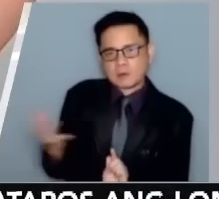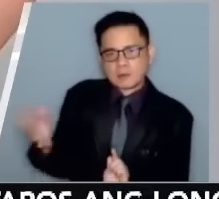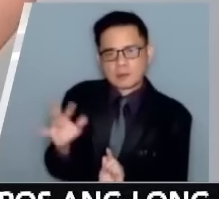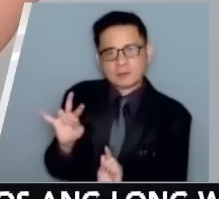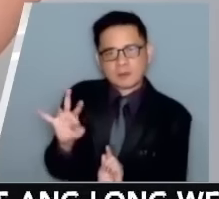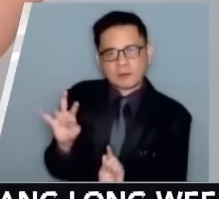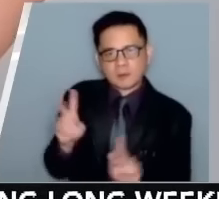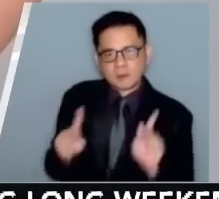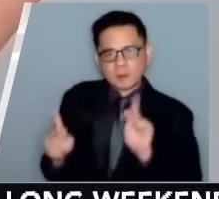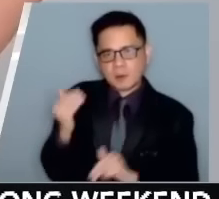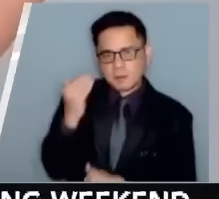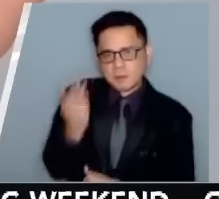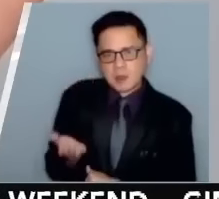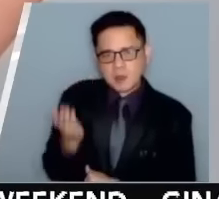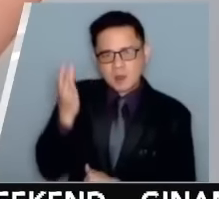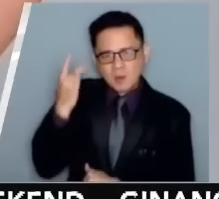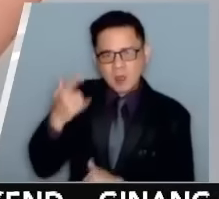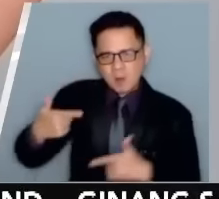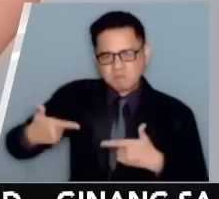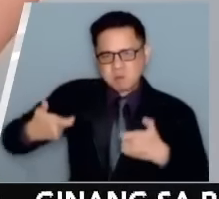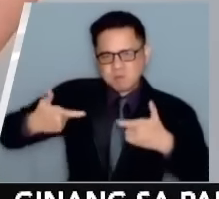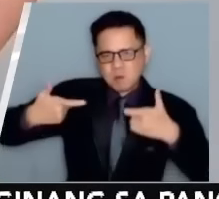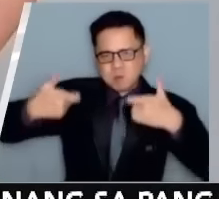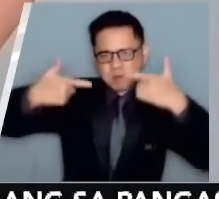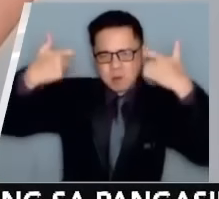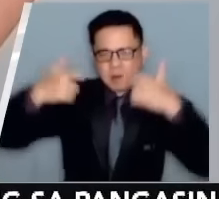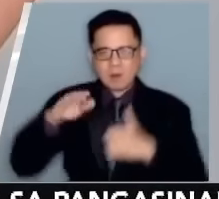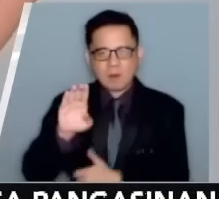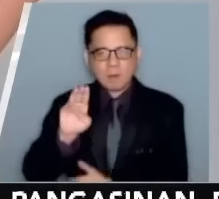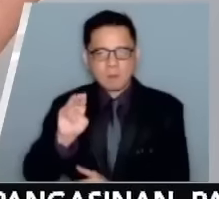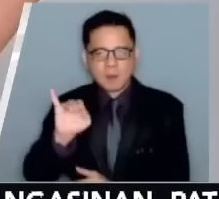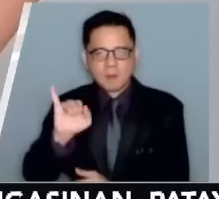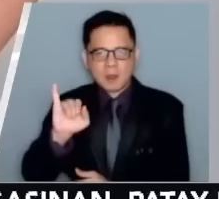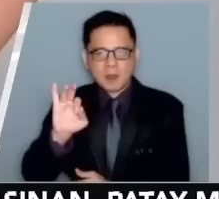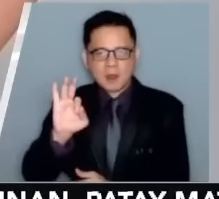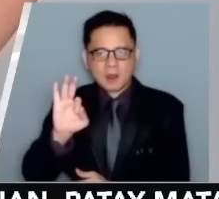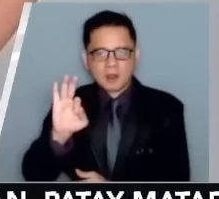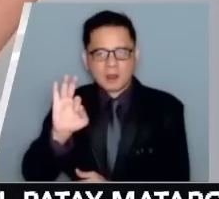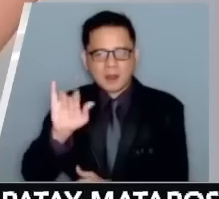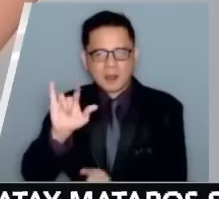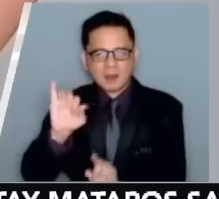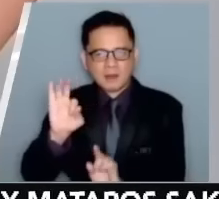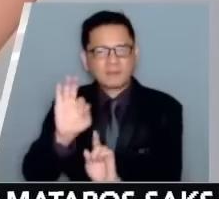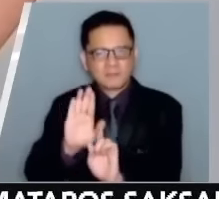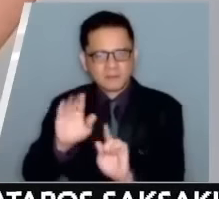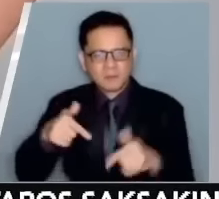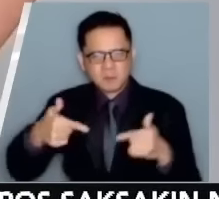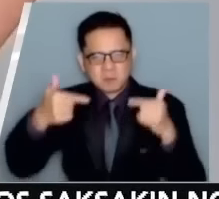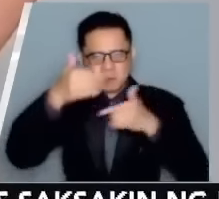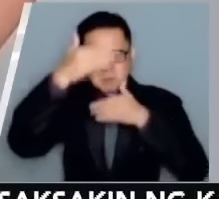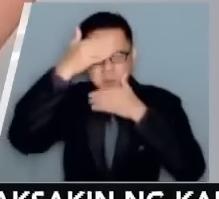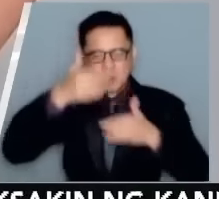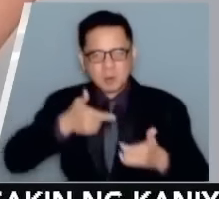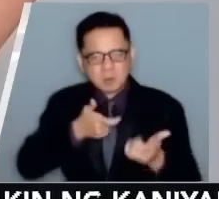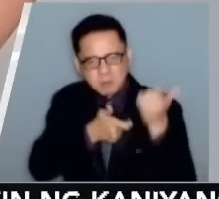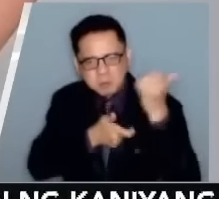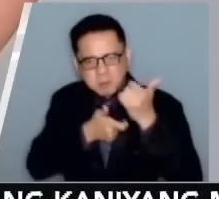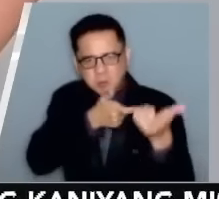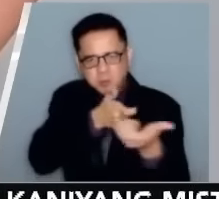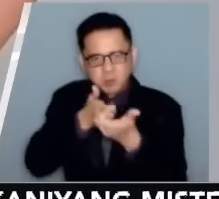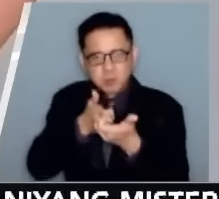grupo ng Moro Islamic liberation front o MILF ang Mita balita hatid ni Kim Salinas ng GMA Regional